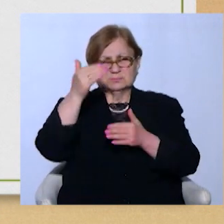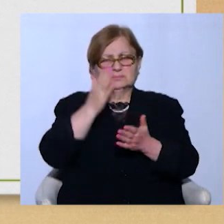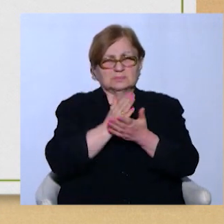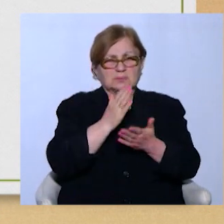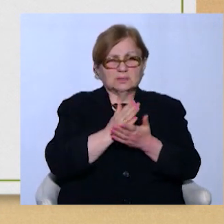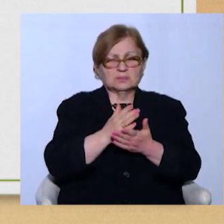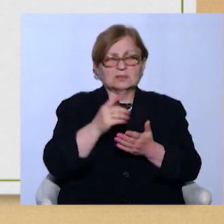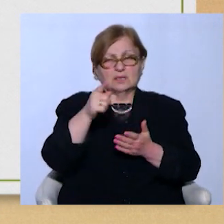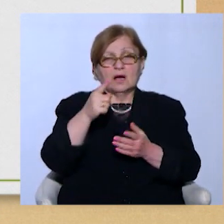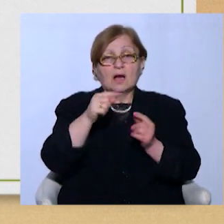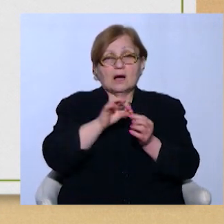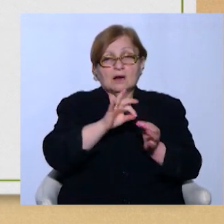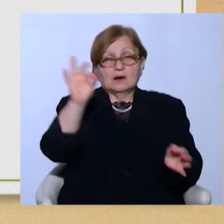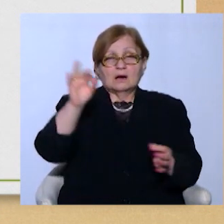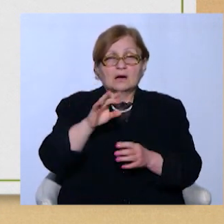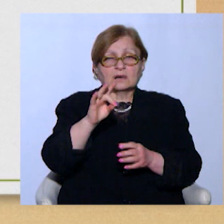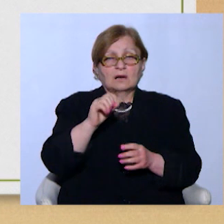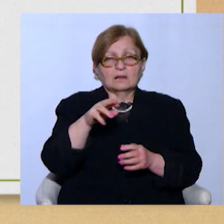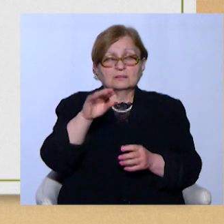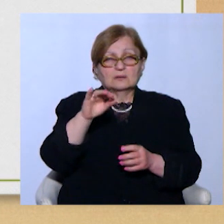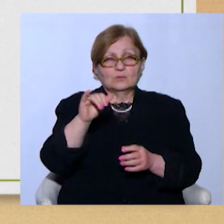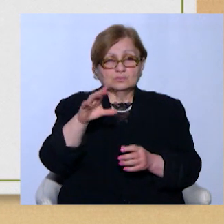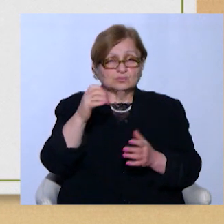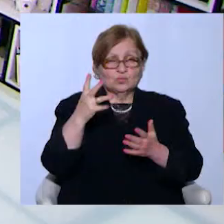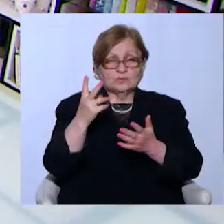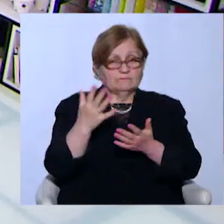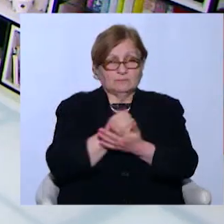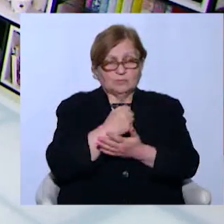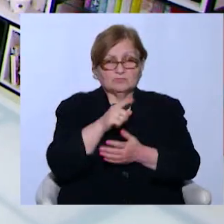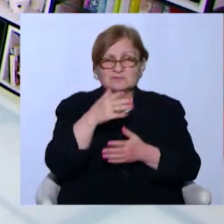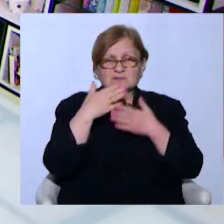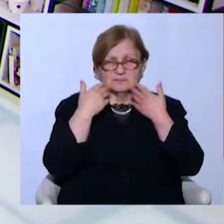პოვნა მოგვიწევს. რადიუსი კი საკმაოდ მარტივად იპოვება